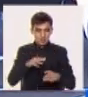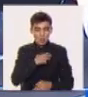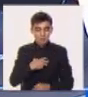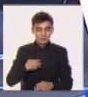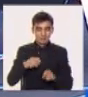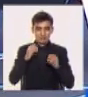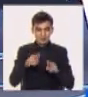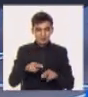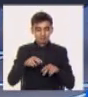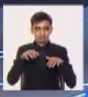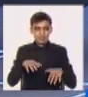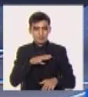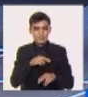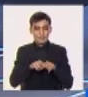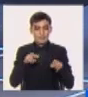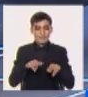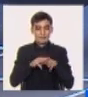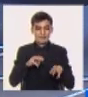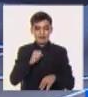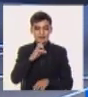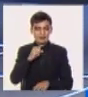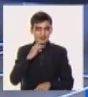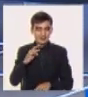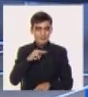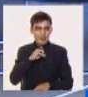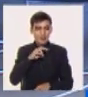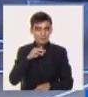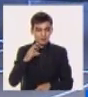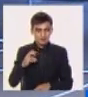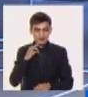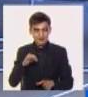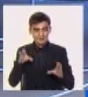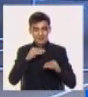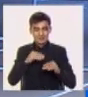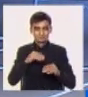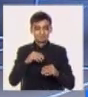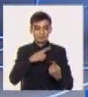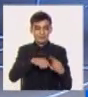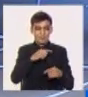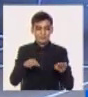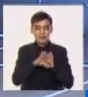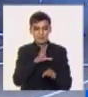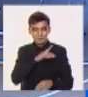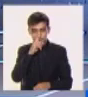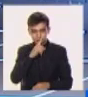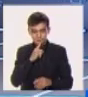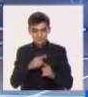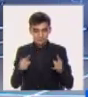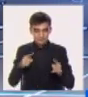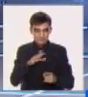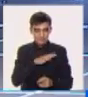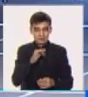под председательством премьер-министра Аскара Мамина. Таким образом, предприятия, которые были закрыты целых полтора месяца, возобновят